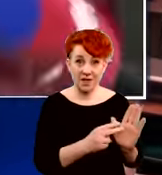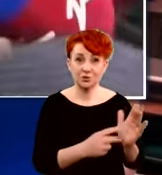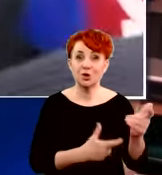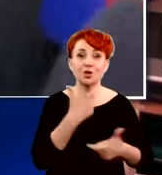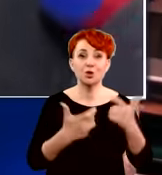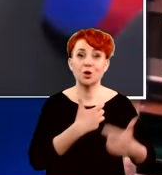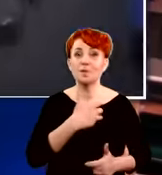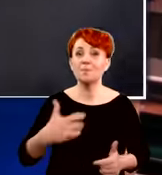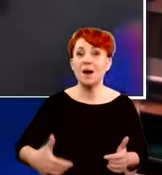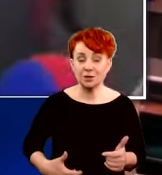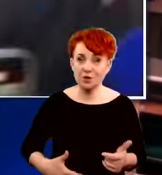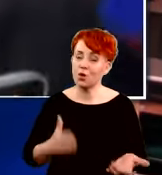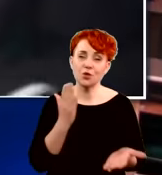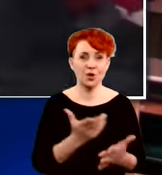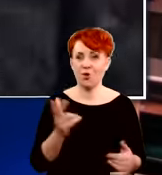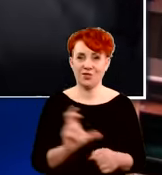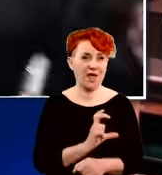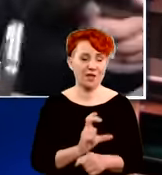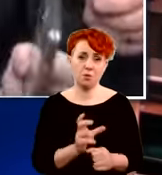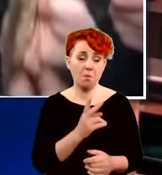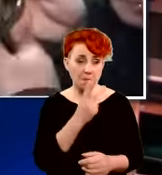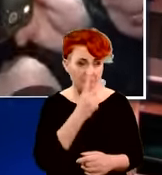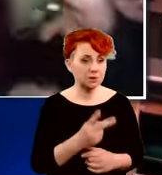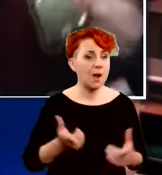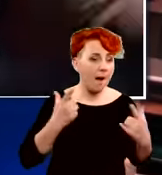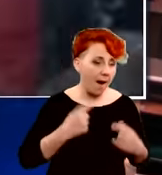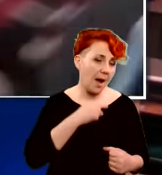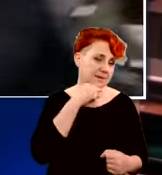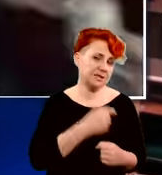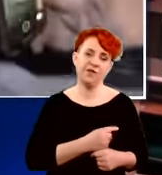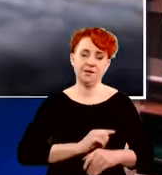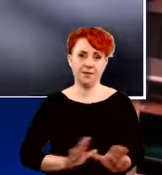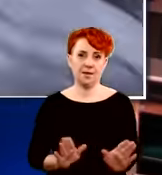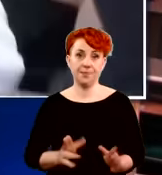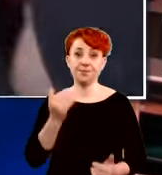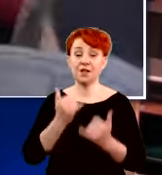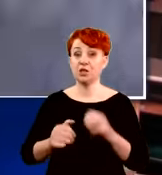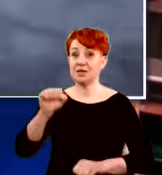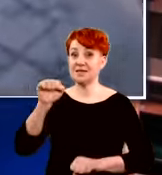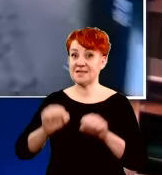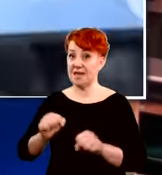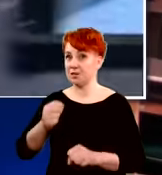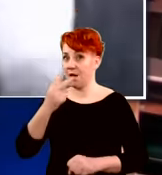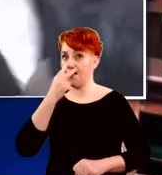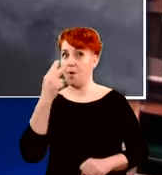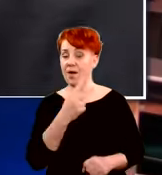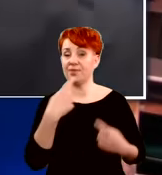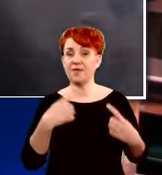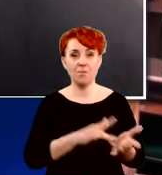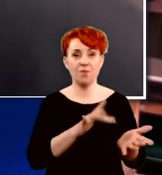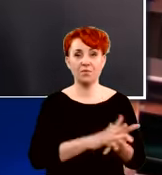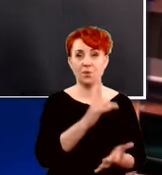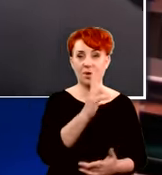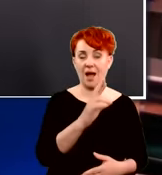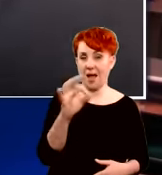marszałka to jest czynność techniczna polegająca na stwierdzeniu. Jeżeli tutaj sędziowie zwrócili uwagę, że nie było wpisu w Krajowym Rejestrze